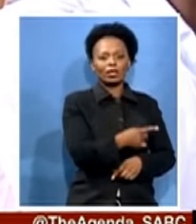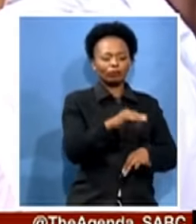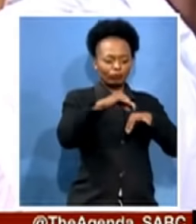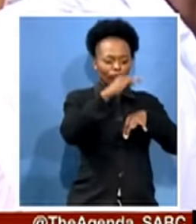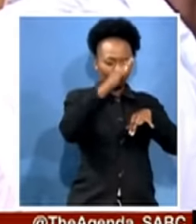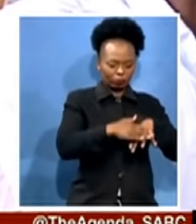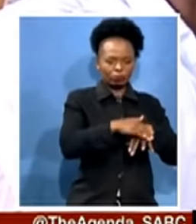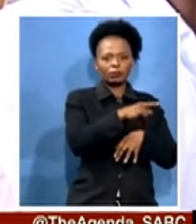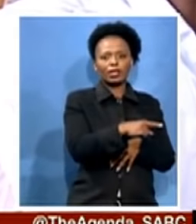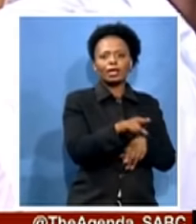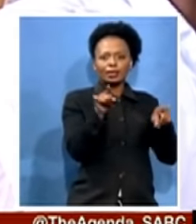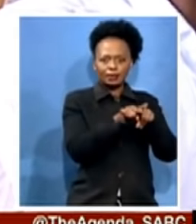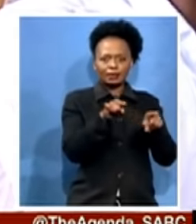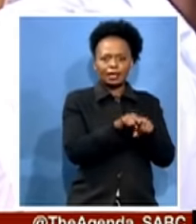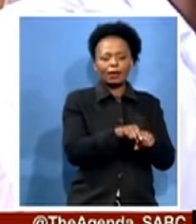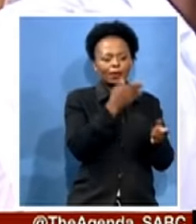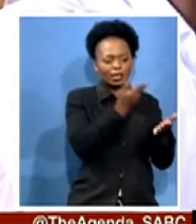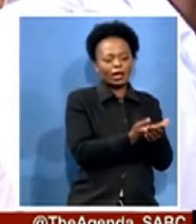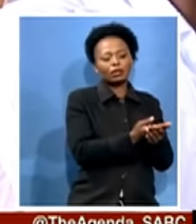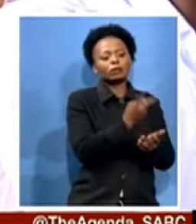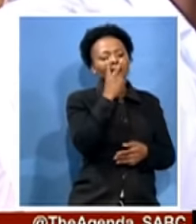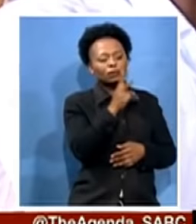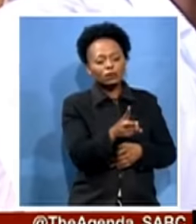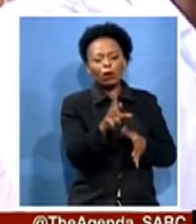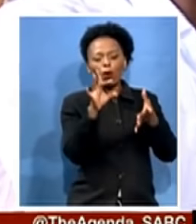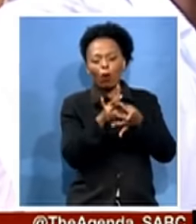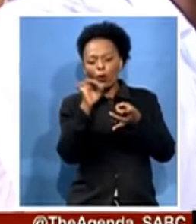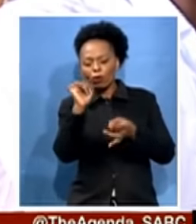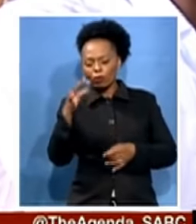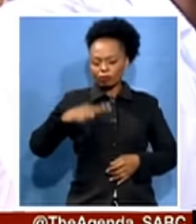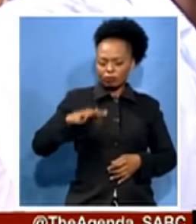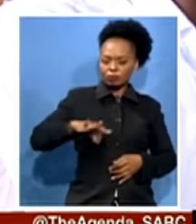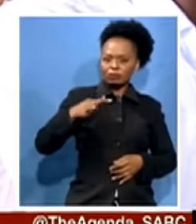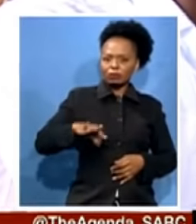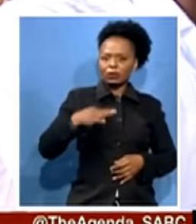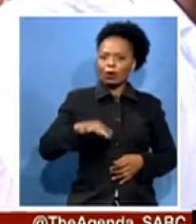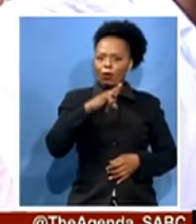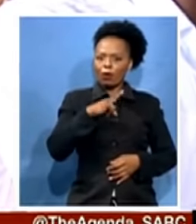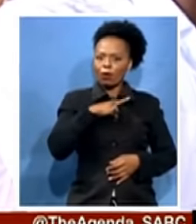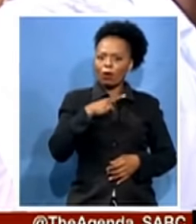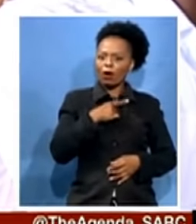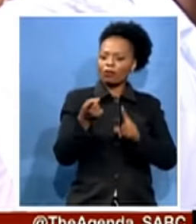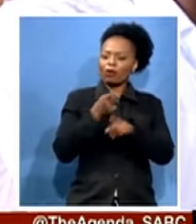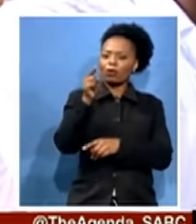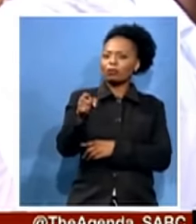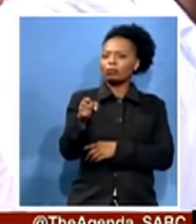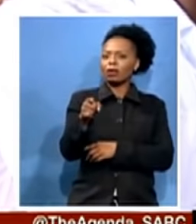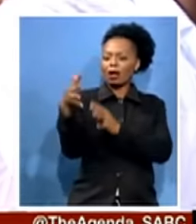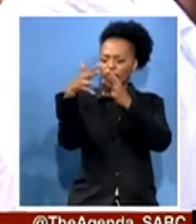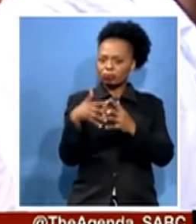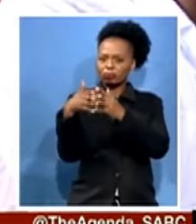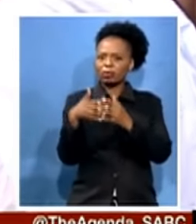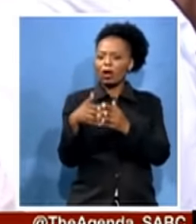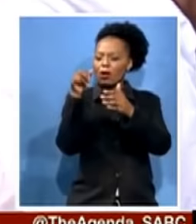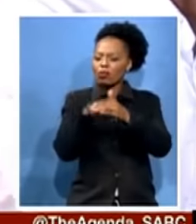ntombazana oyilethela ukuze kuthi uma ivelelwa ngokuvelela sazi ukuthi ivela phi ngoba wena uyintroducele